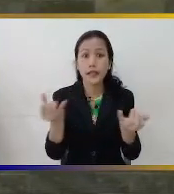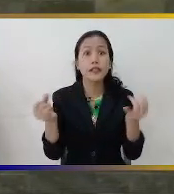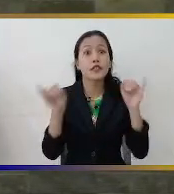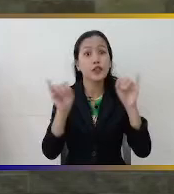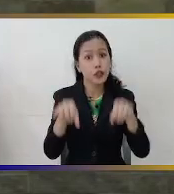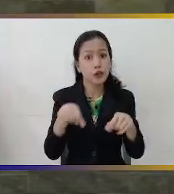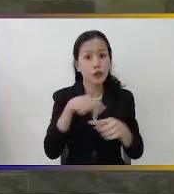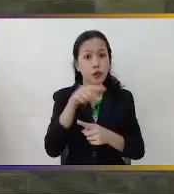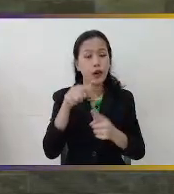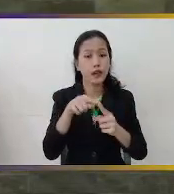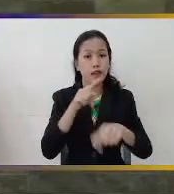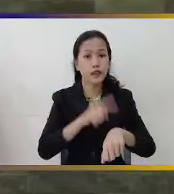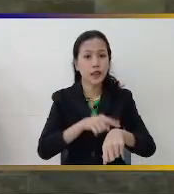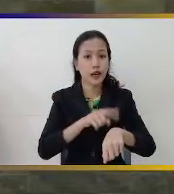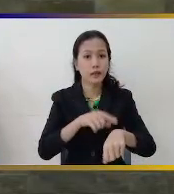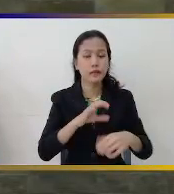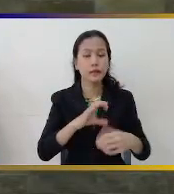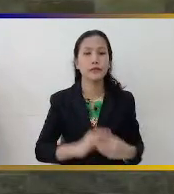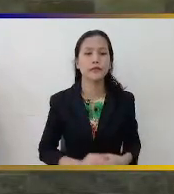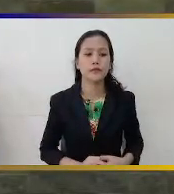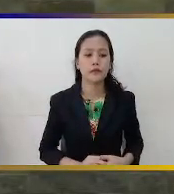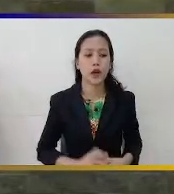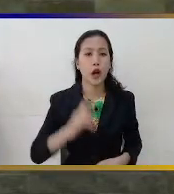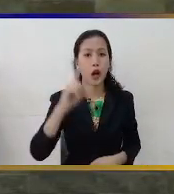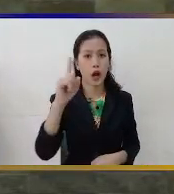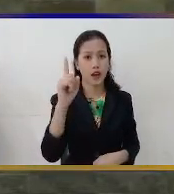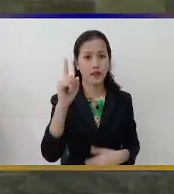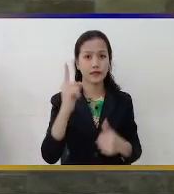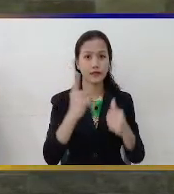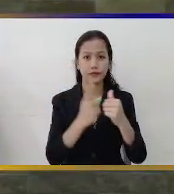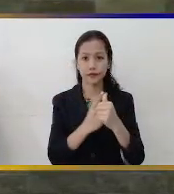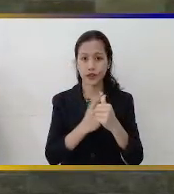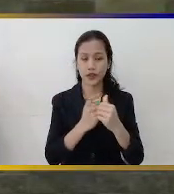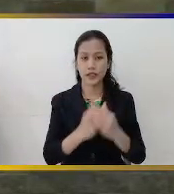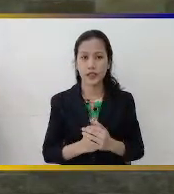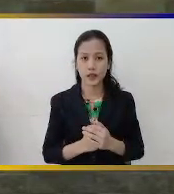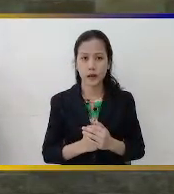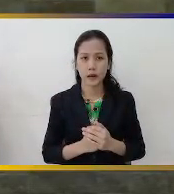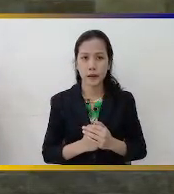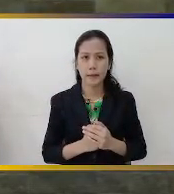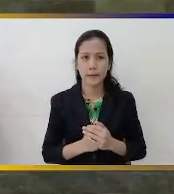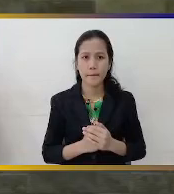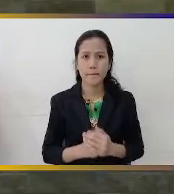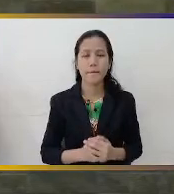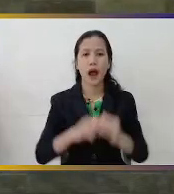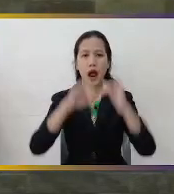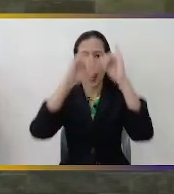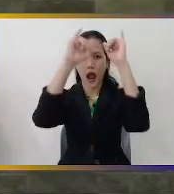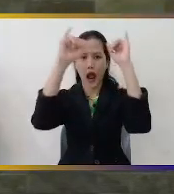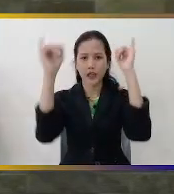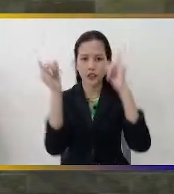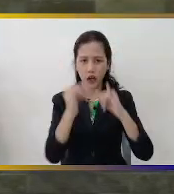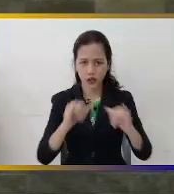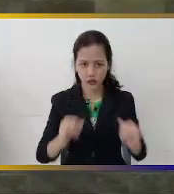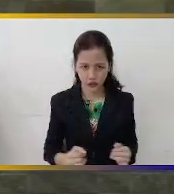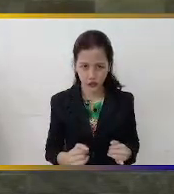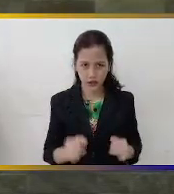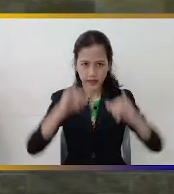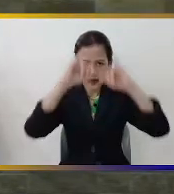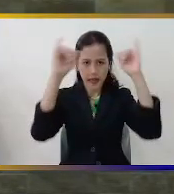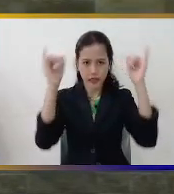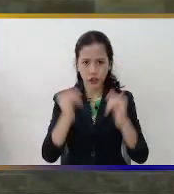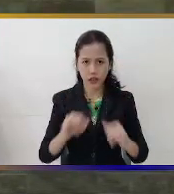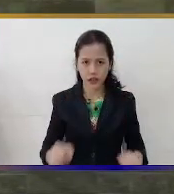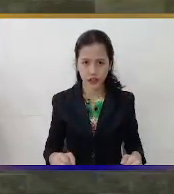Prophet Micah. Now, the first sin na makikita po natin dito is idolatry. Alright, dito po sa Book of